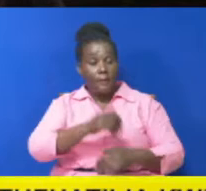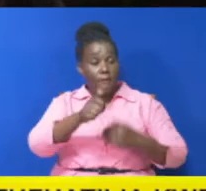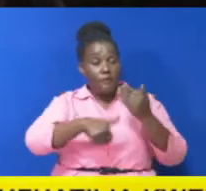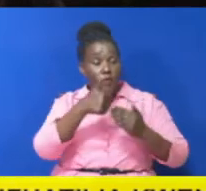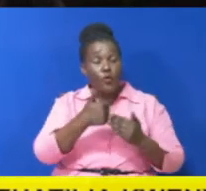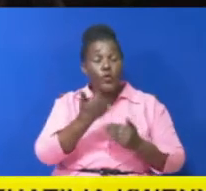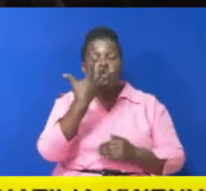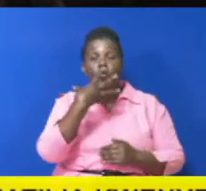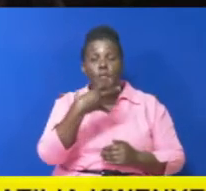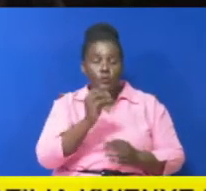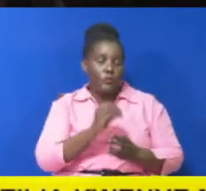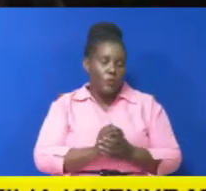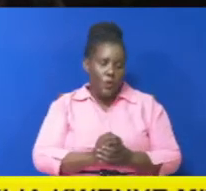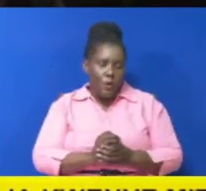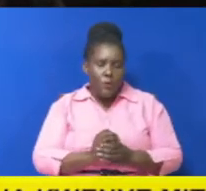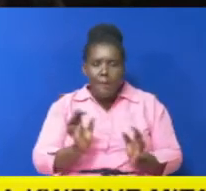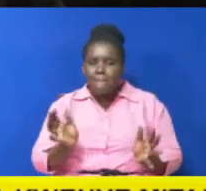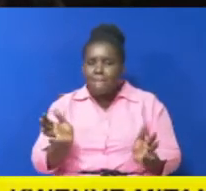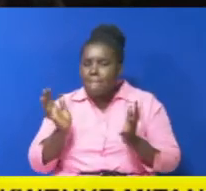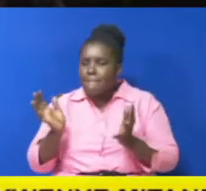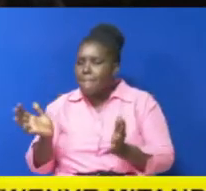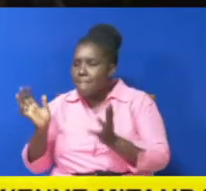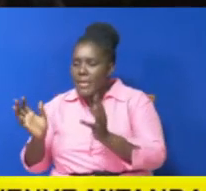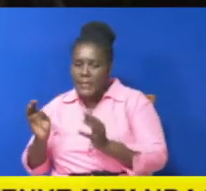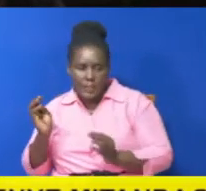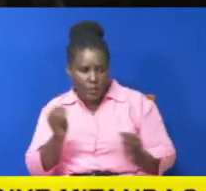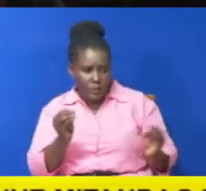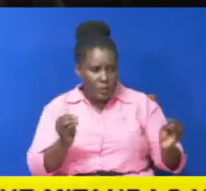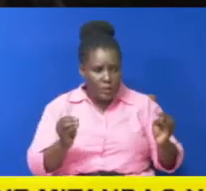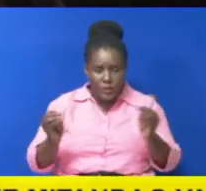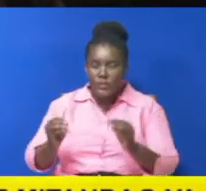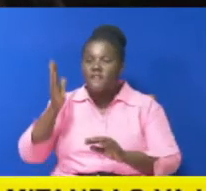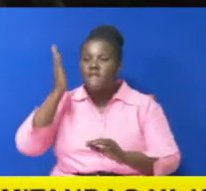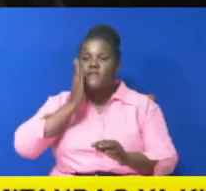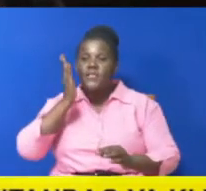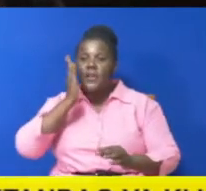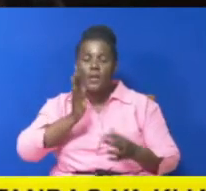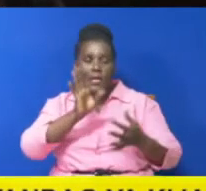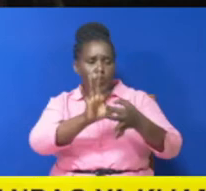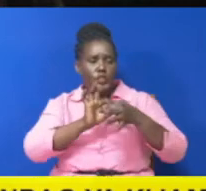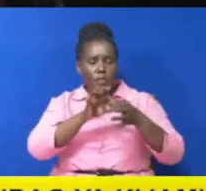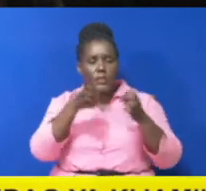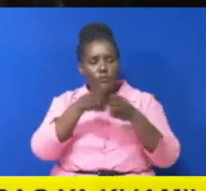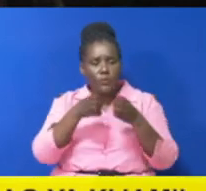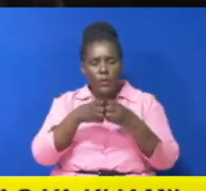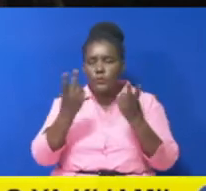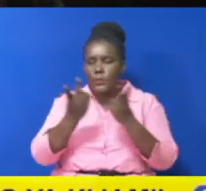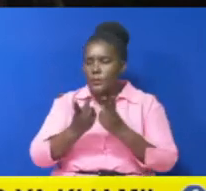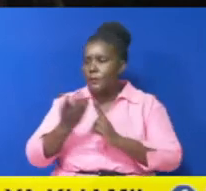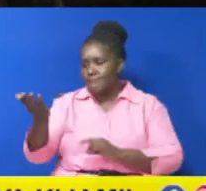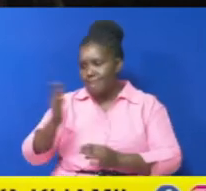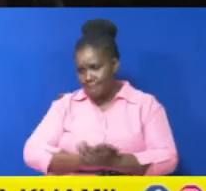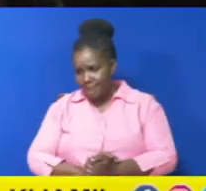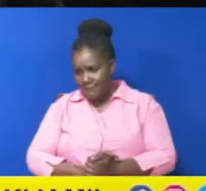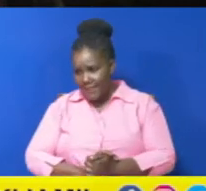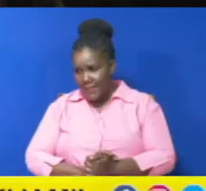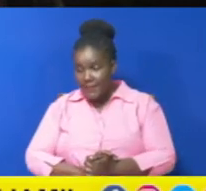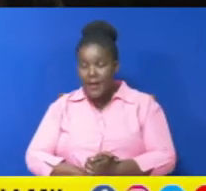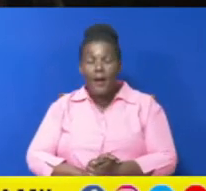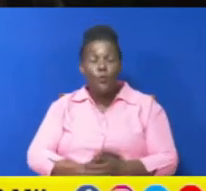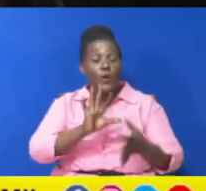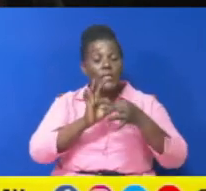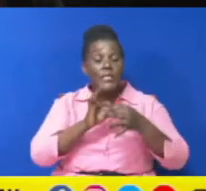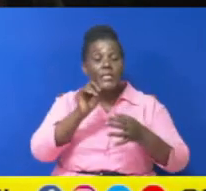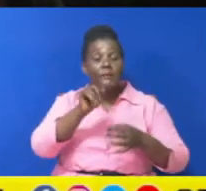kuwashawishi, kuhamasisha vijana kuweza kuhudhuria kwa wingi zaidi, na sio kwa wingi zaidi, mara kwa mara